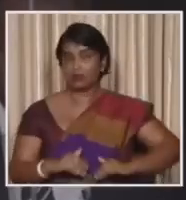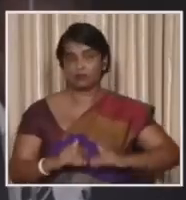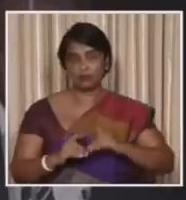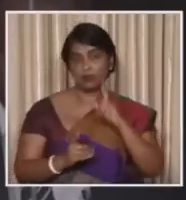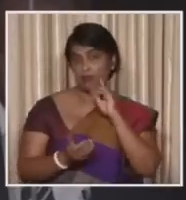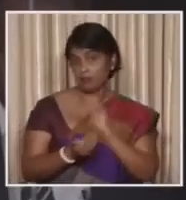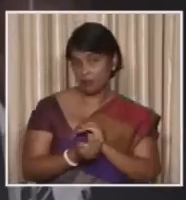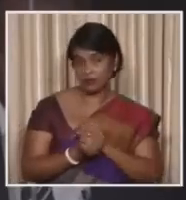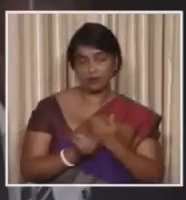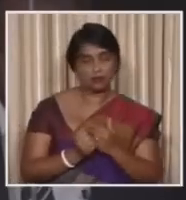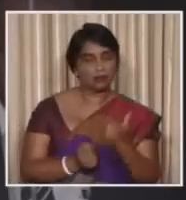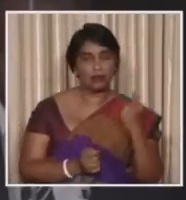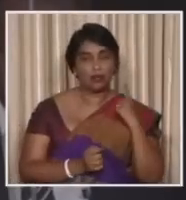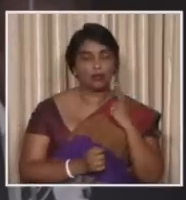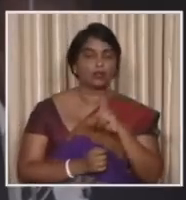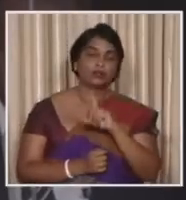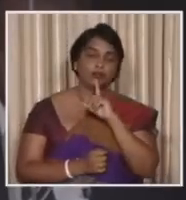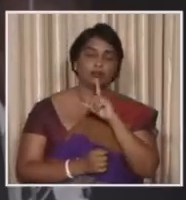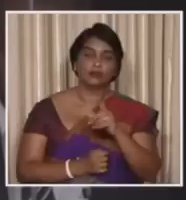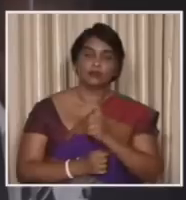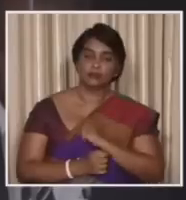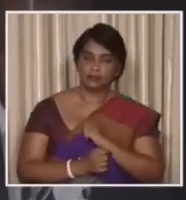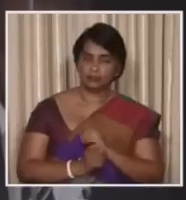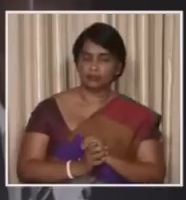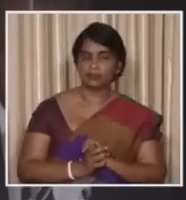गिनिया मैं कमती